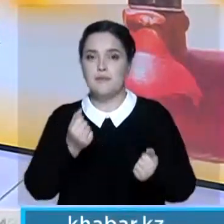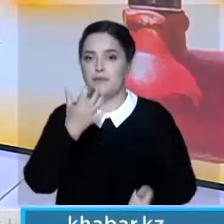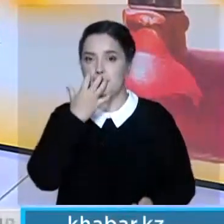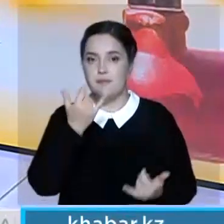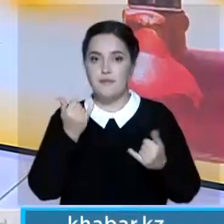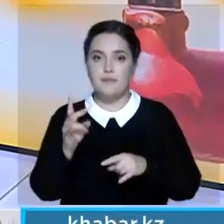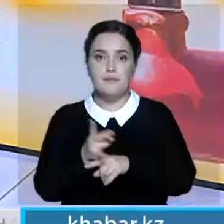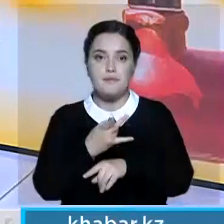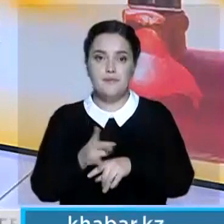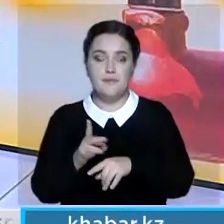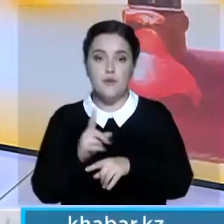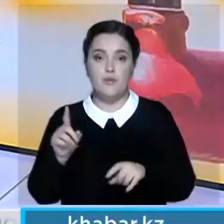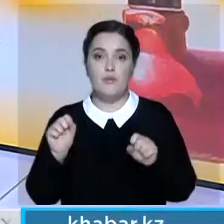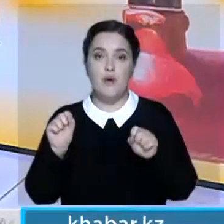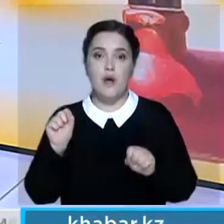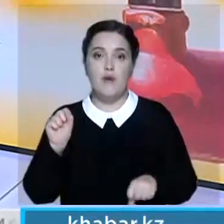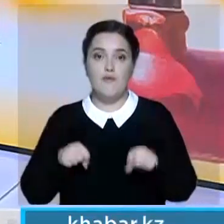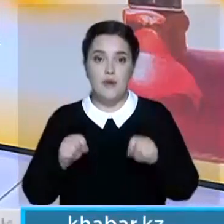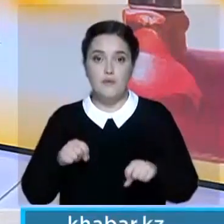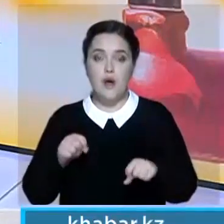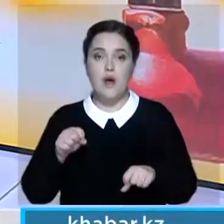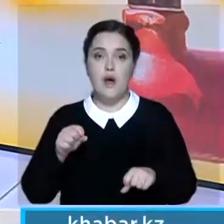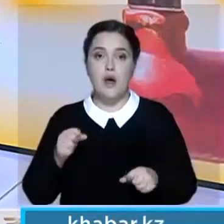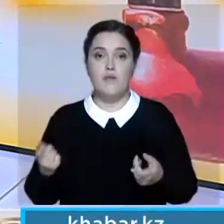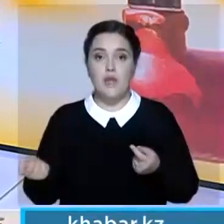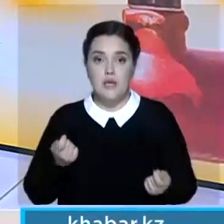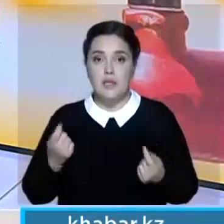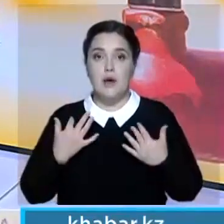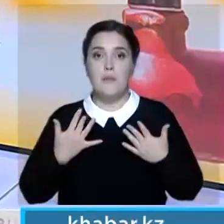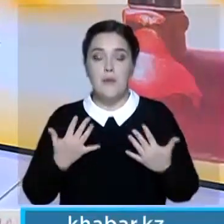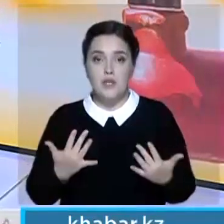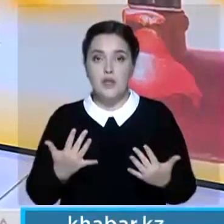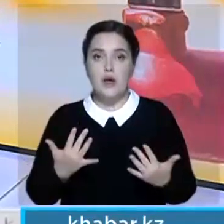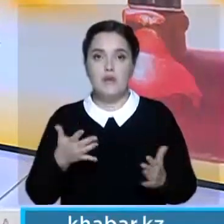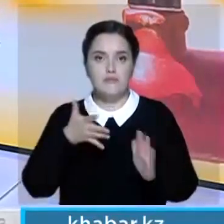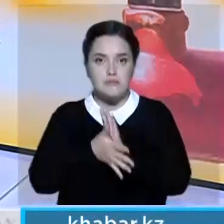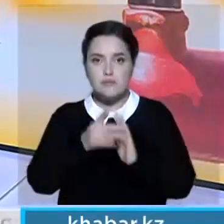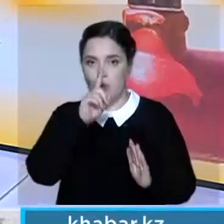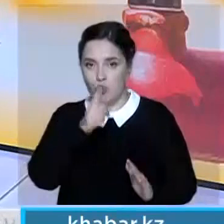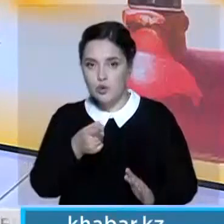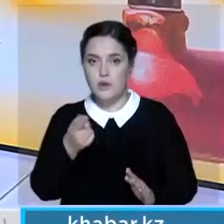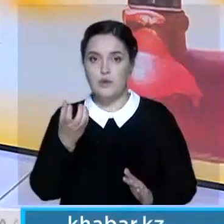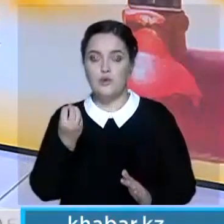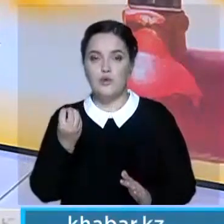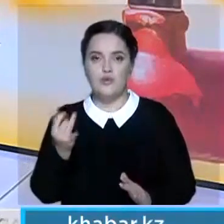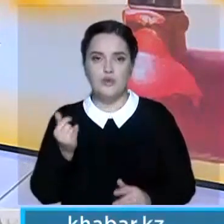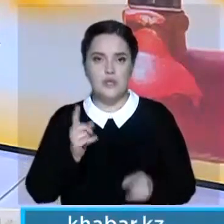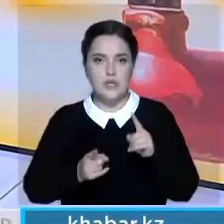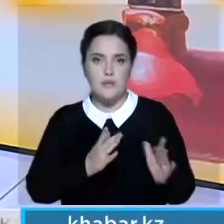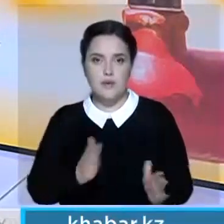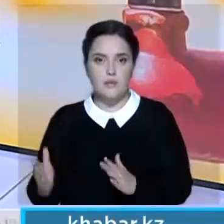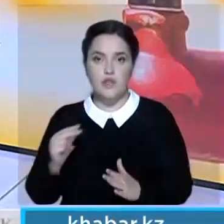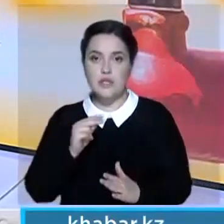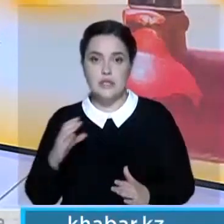уже сегодня ночью. Чтобы это стало возможным, властям понадобился почти год. В регионе все еще действует